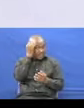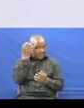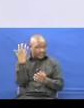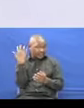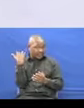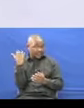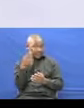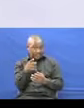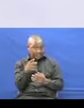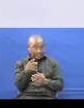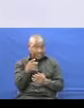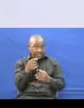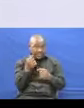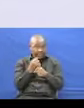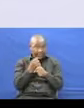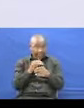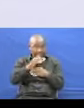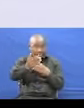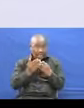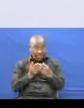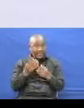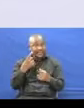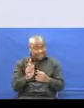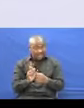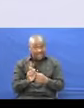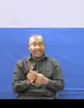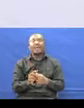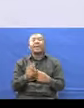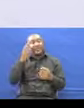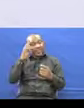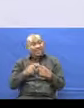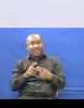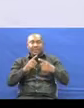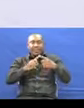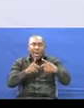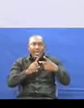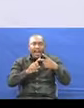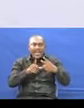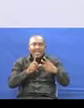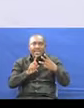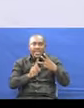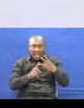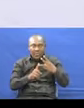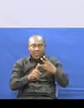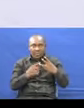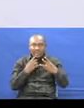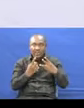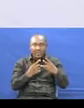zile tulizofanya marudio eh? Sawa. Tunahesabu 1 2 3. Tunasema hapa sehemu